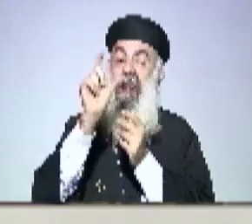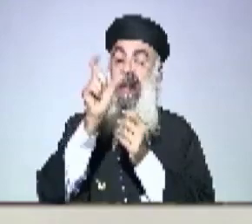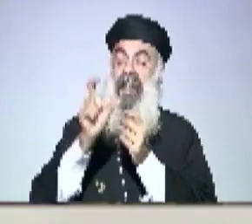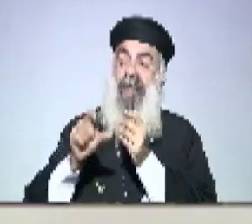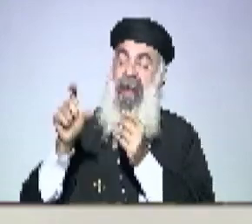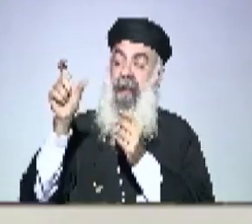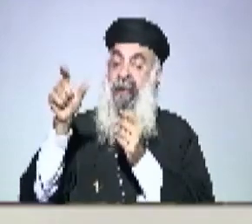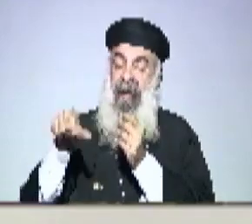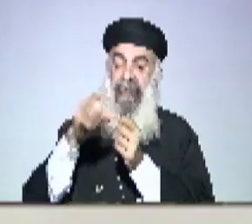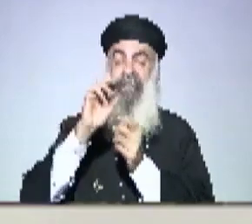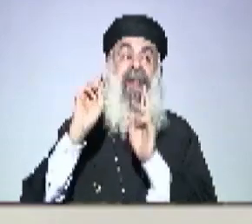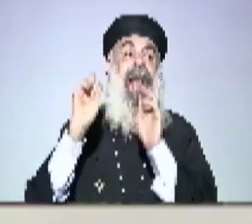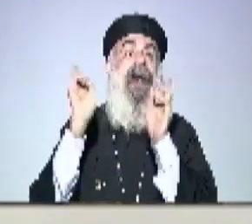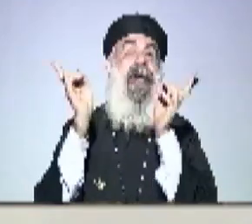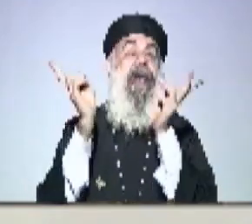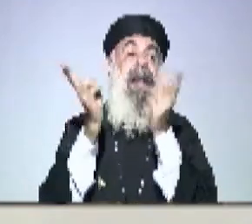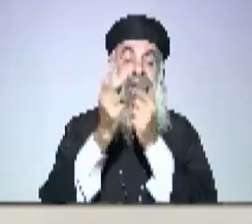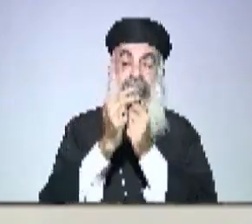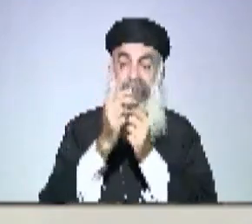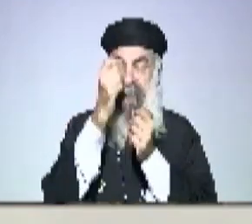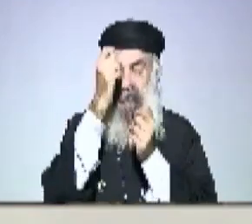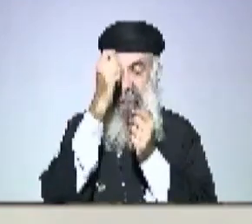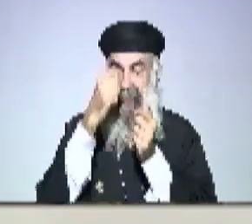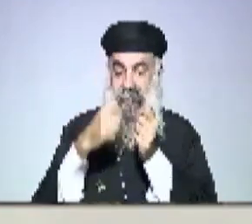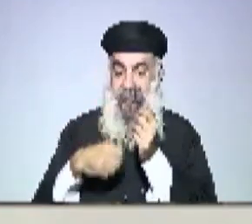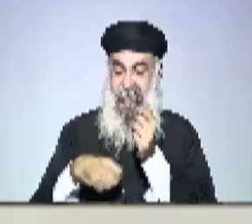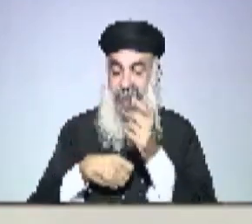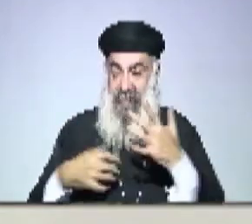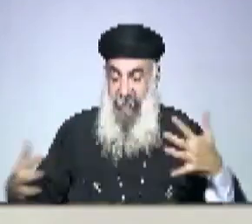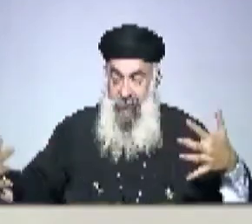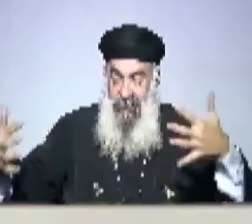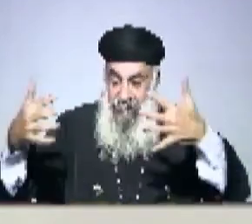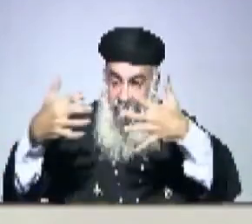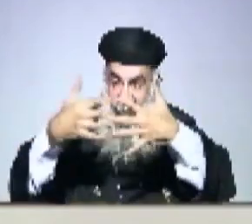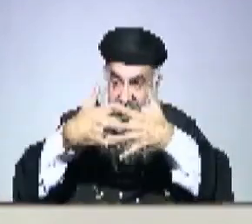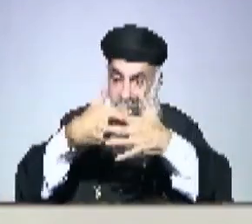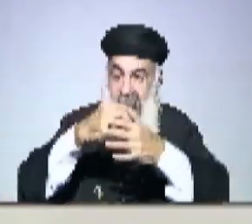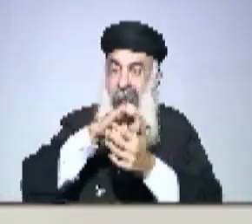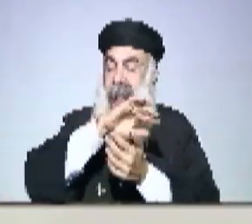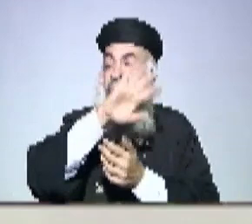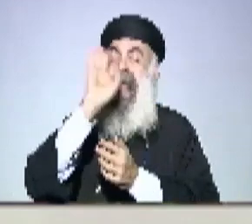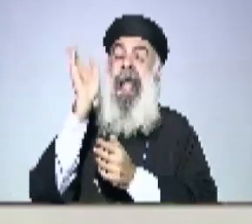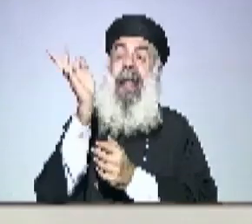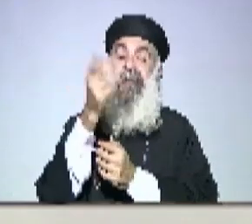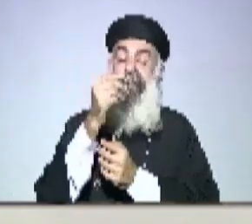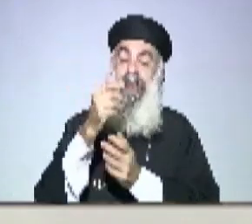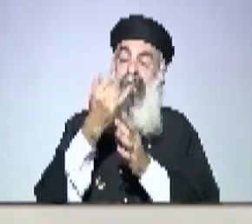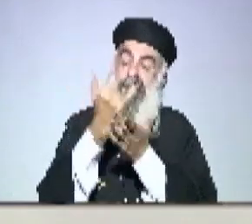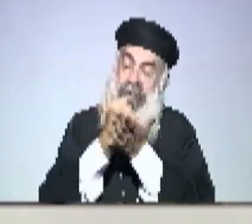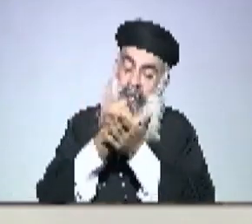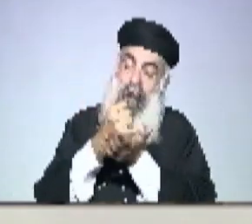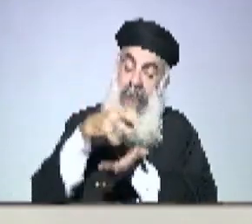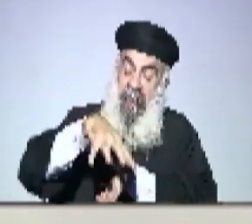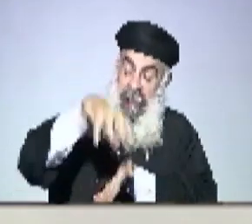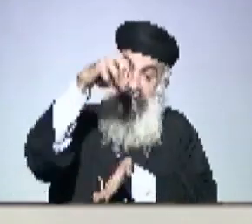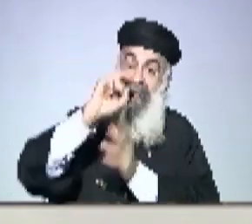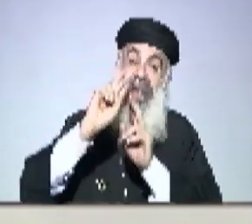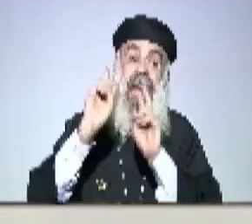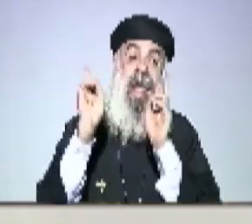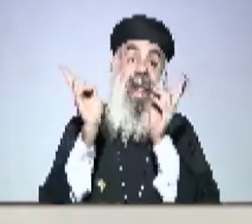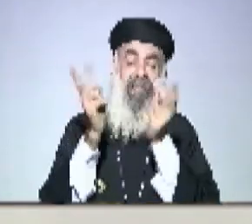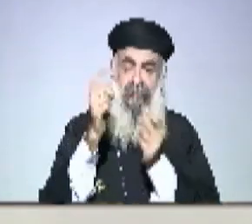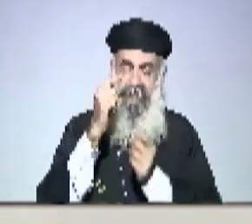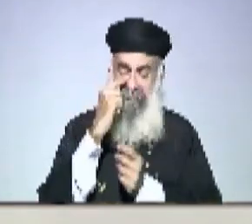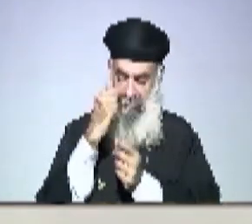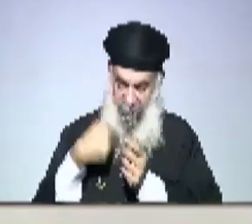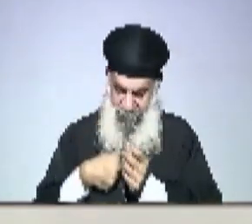العالم لان الكنيسه حاضنه للعالم كله مسؤول عن خلاص الجميع ما نبقاش انانيين